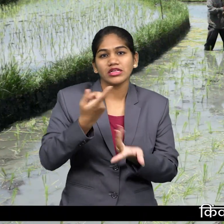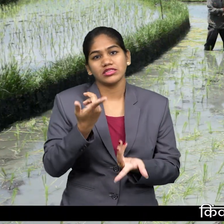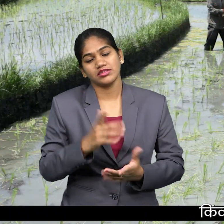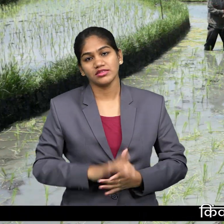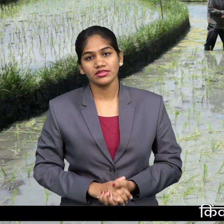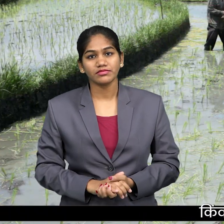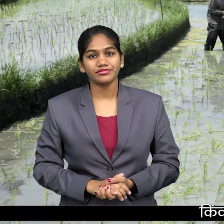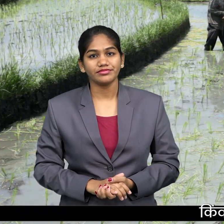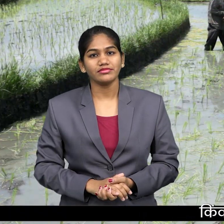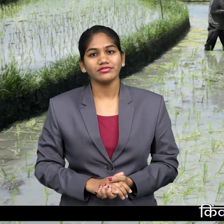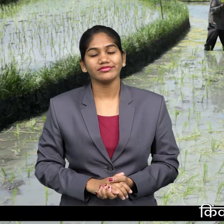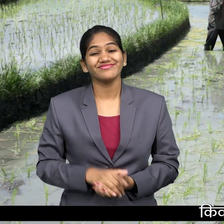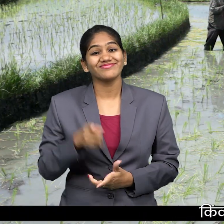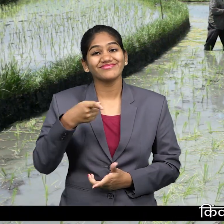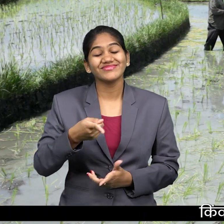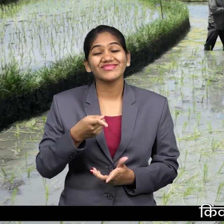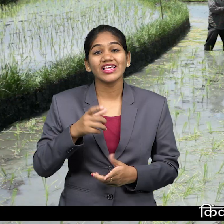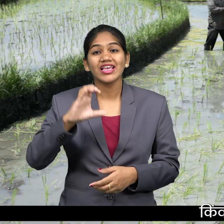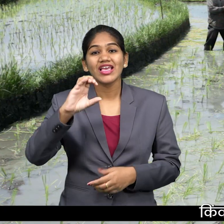किंवा एखाद्या विशिष्ट